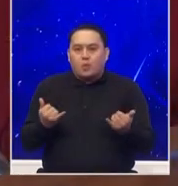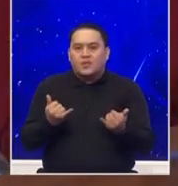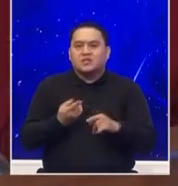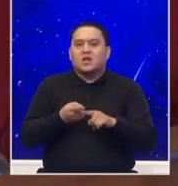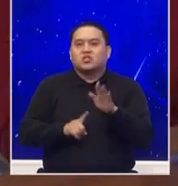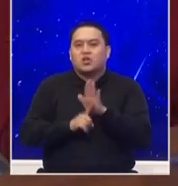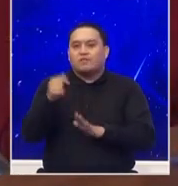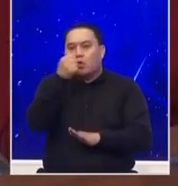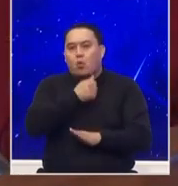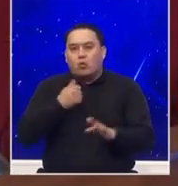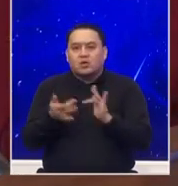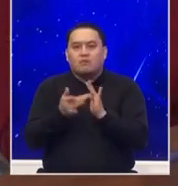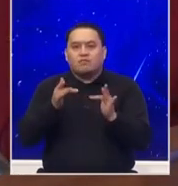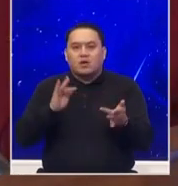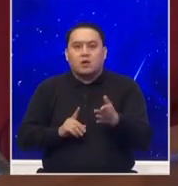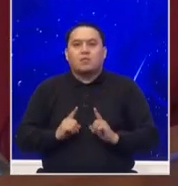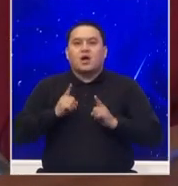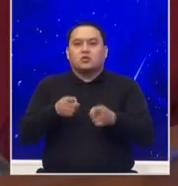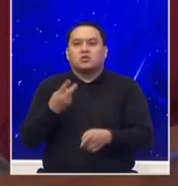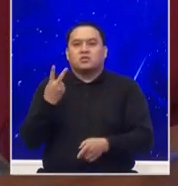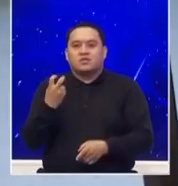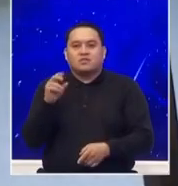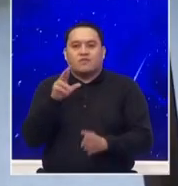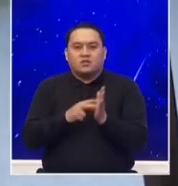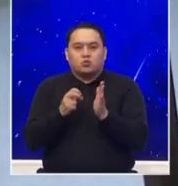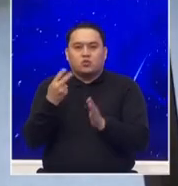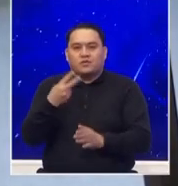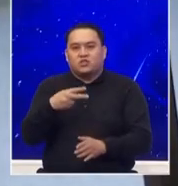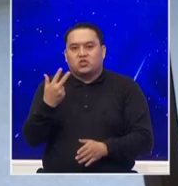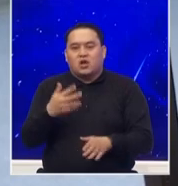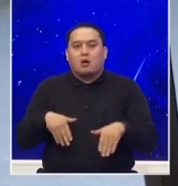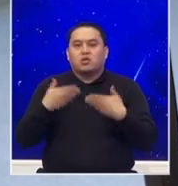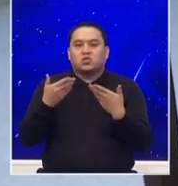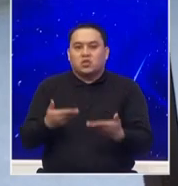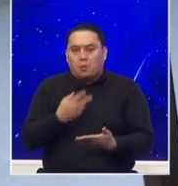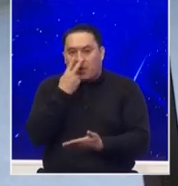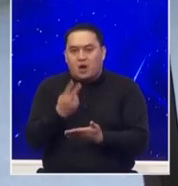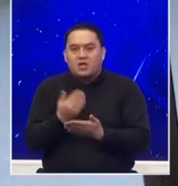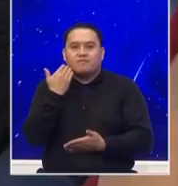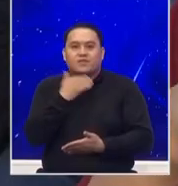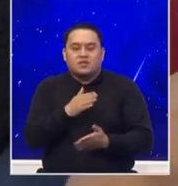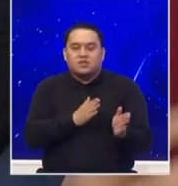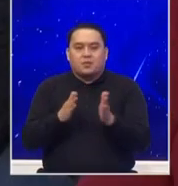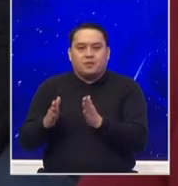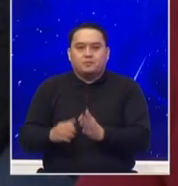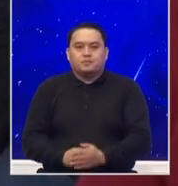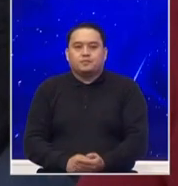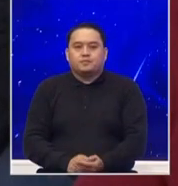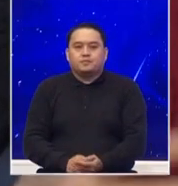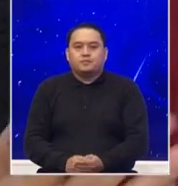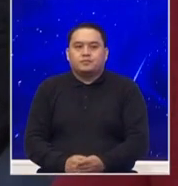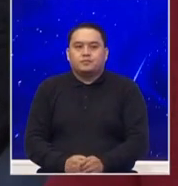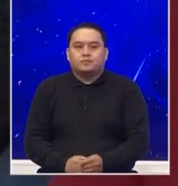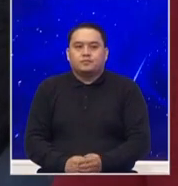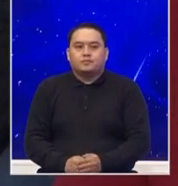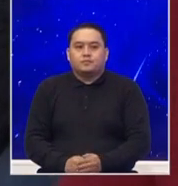с начала года на сайт портала уже поступило 2824 обращения, что показывает эффективность системы.